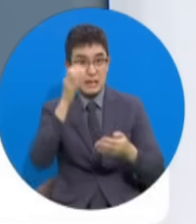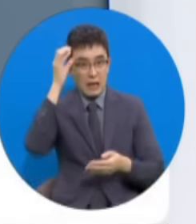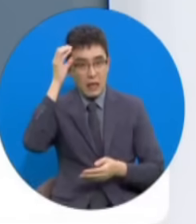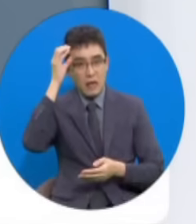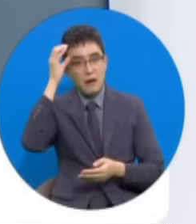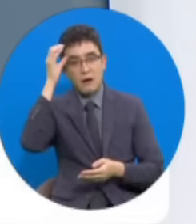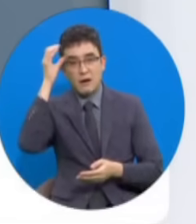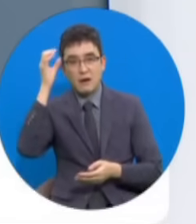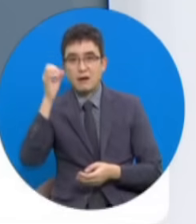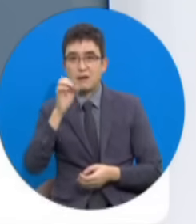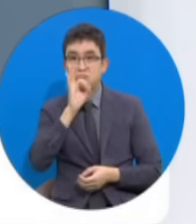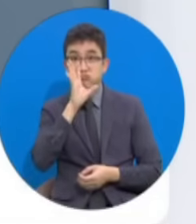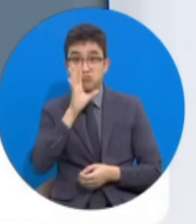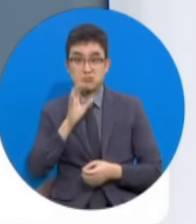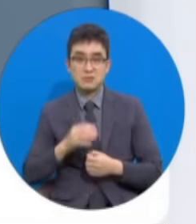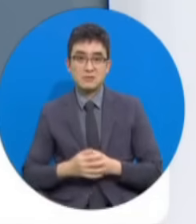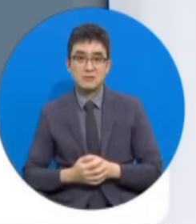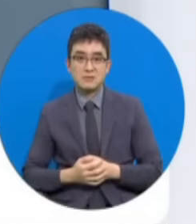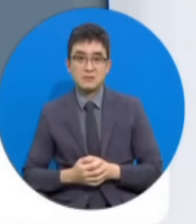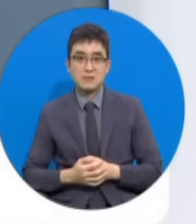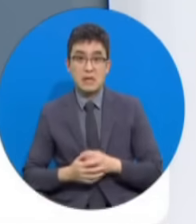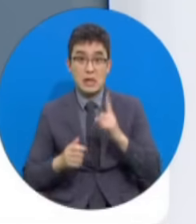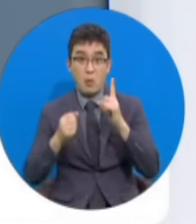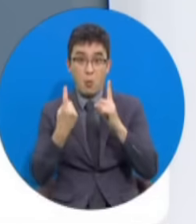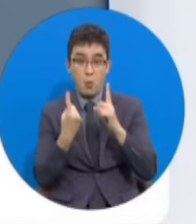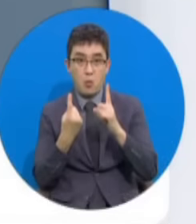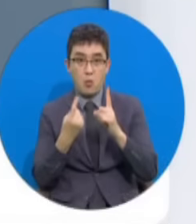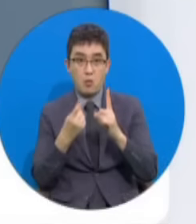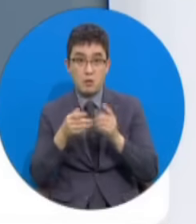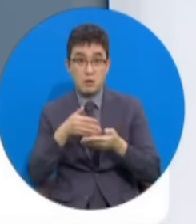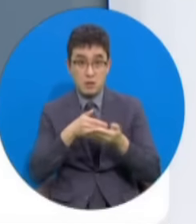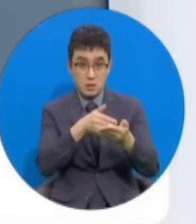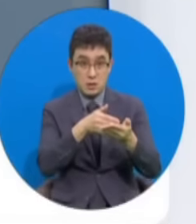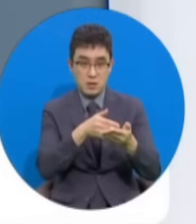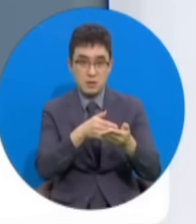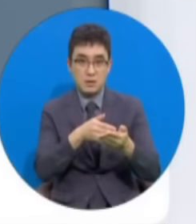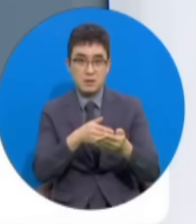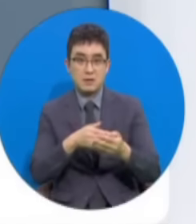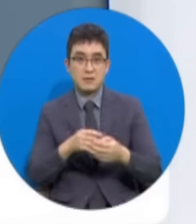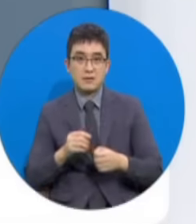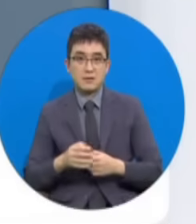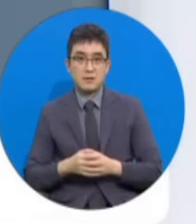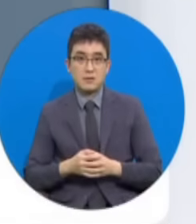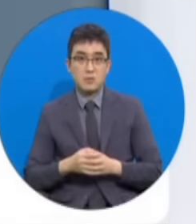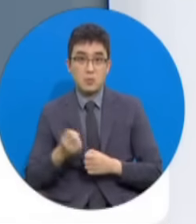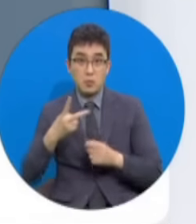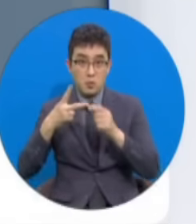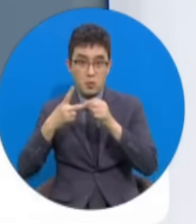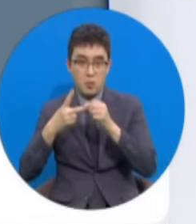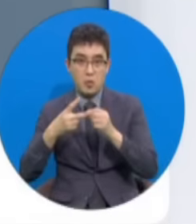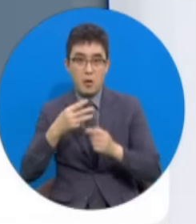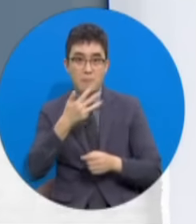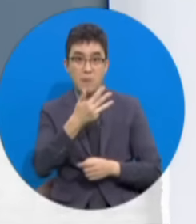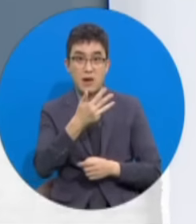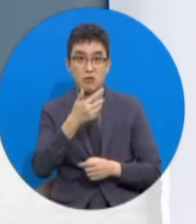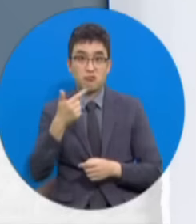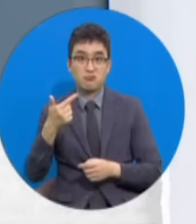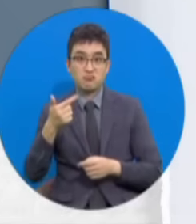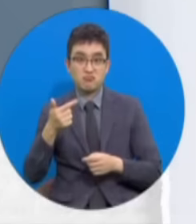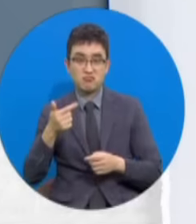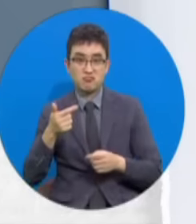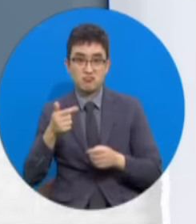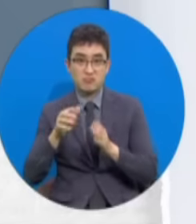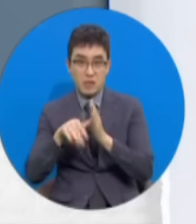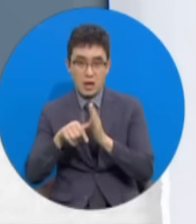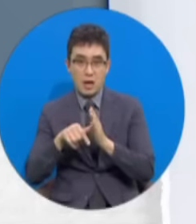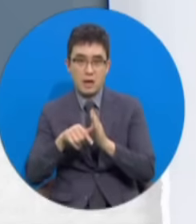첨언하자면 혁신위가 1호 혁신안으로 불체포 특권만 얘기한 게 아니라 최근에 보니까 8.6 용태론까지 얘기했더라고요. 아 그래서 그냥